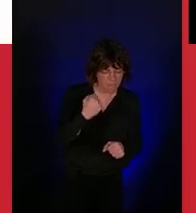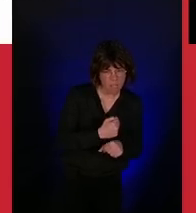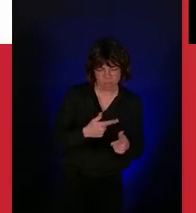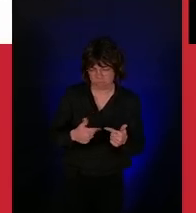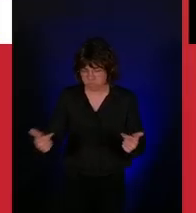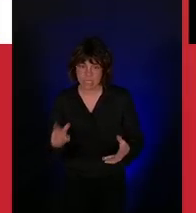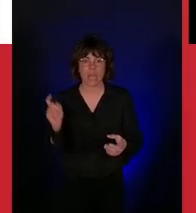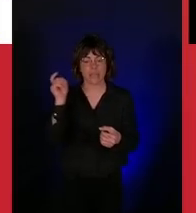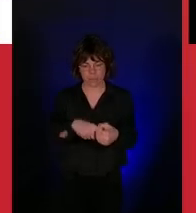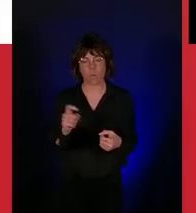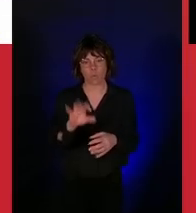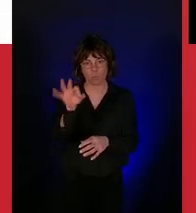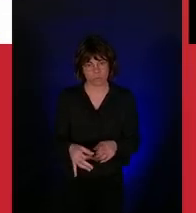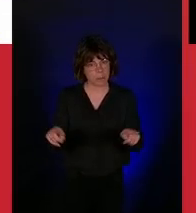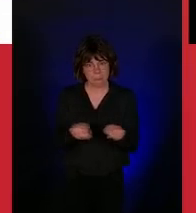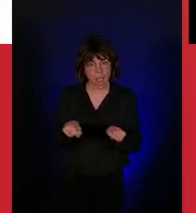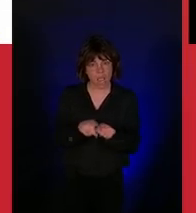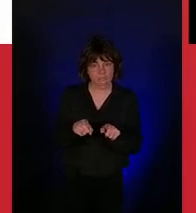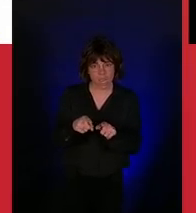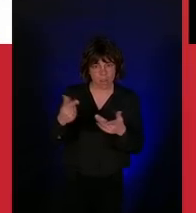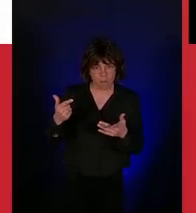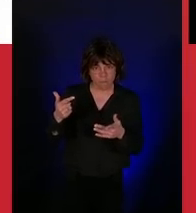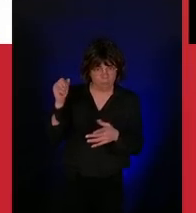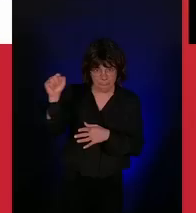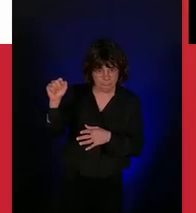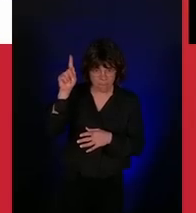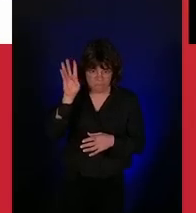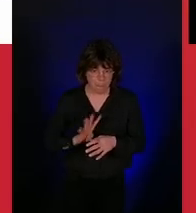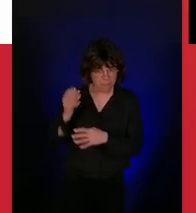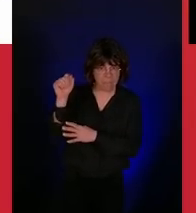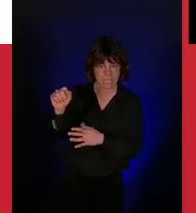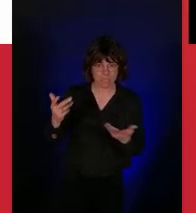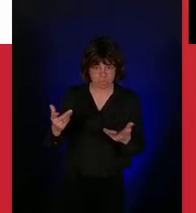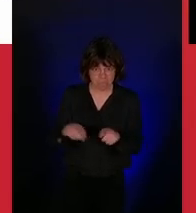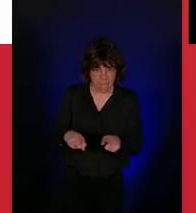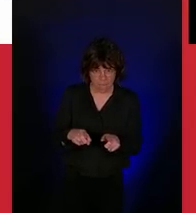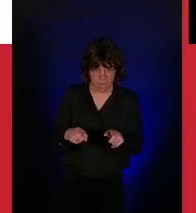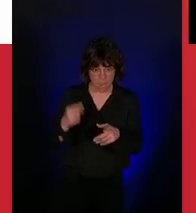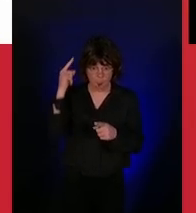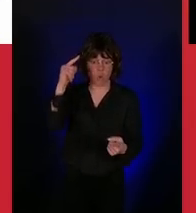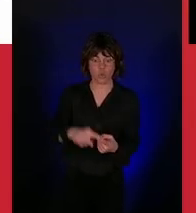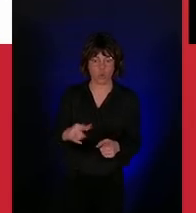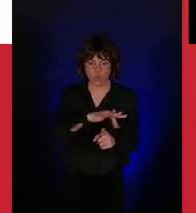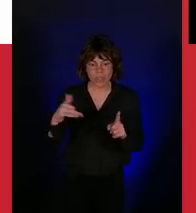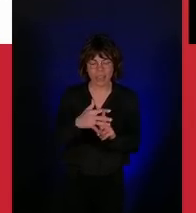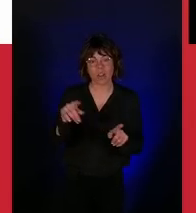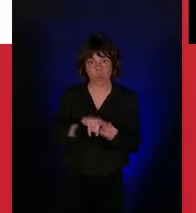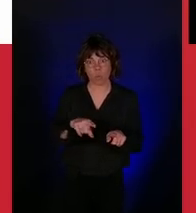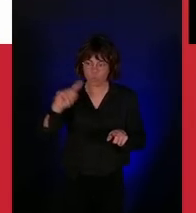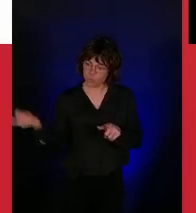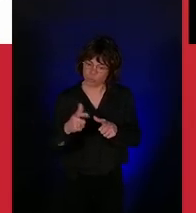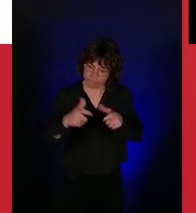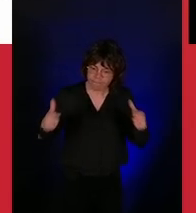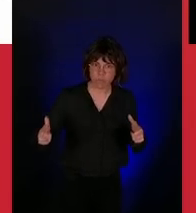syndicaux. Comme pour le féminisme, l'environnement n'est pas ainsi un enjeu sociétal, mais bien un enjeu social. Et nous avons